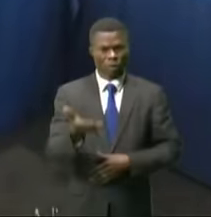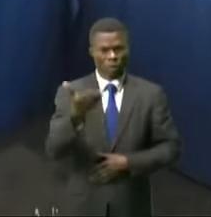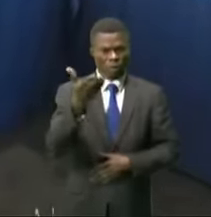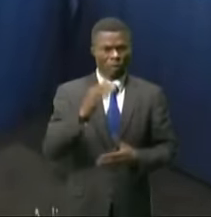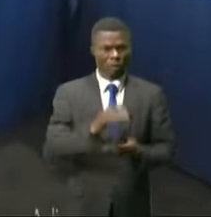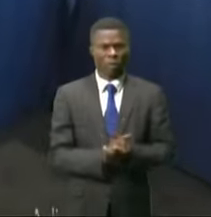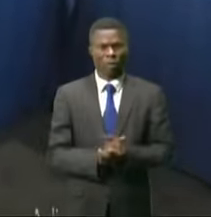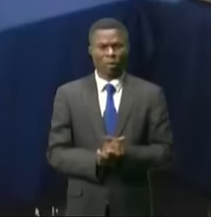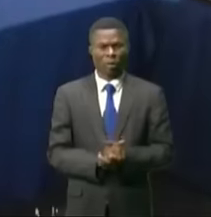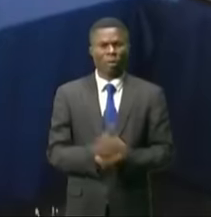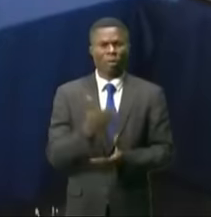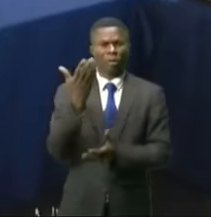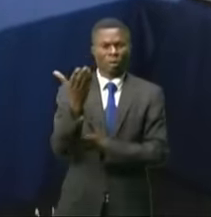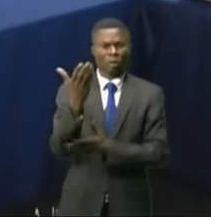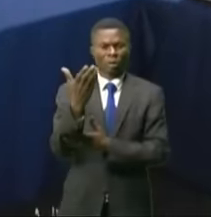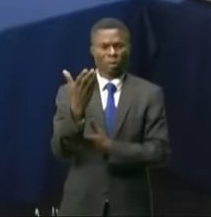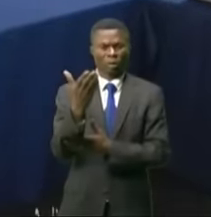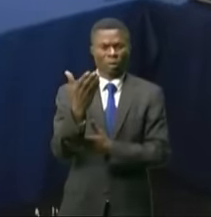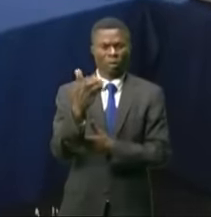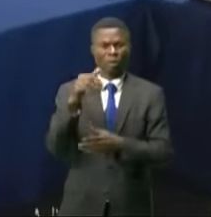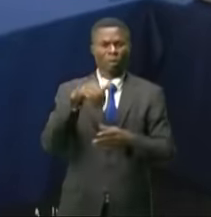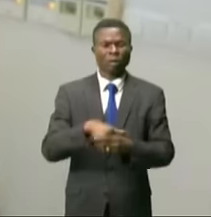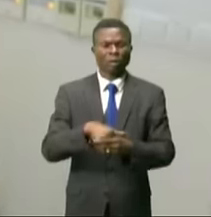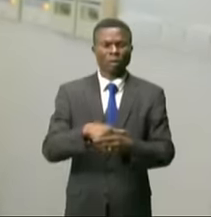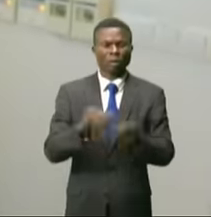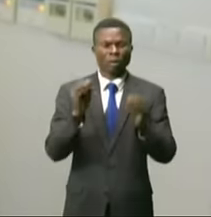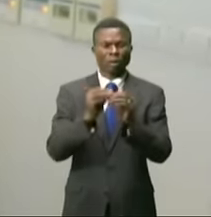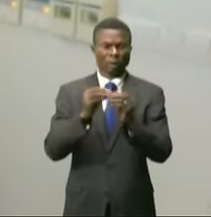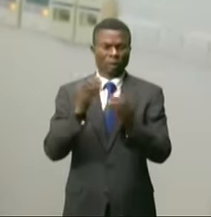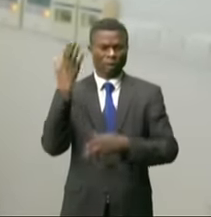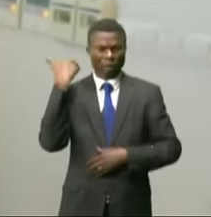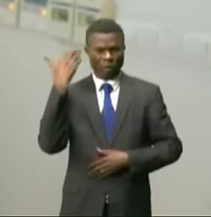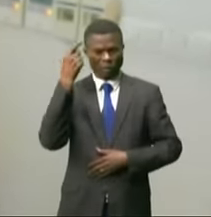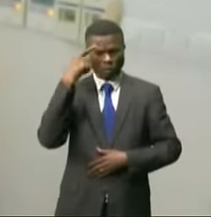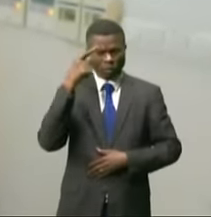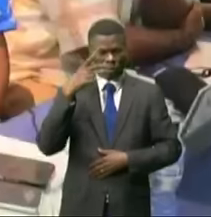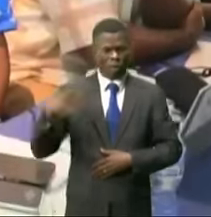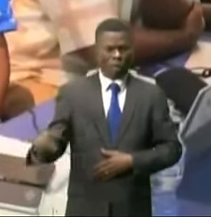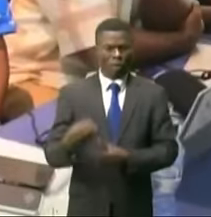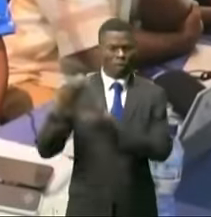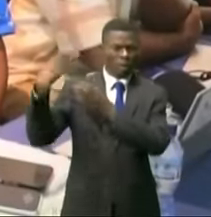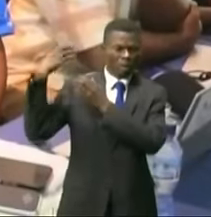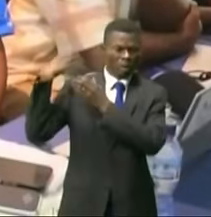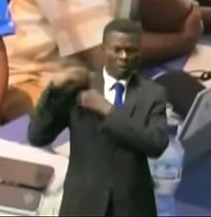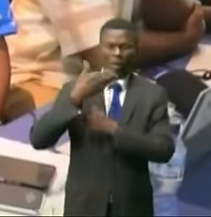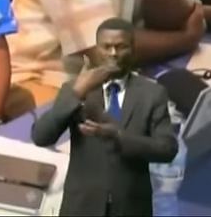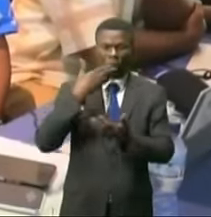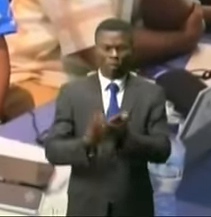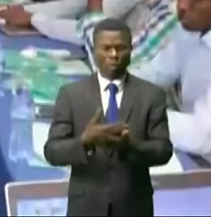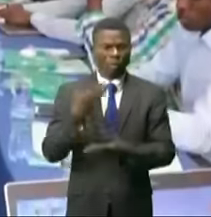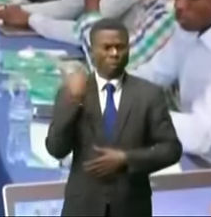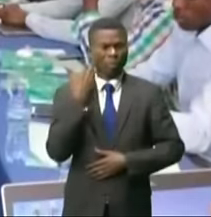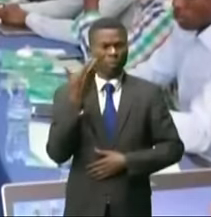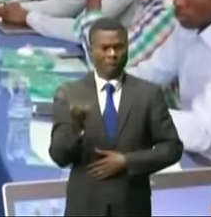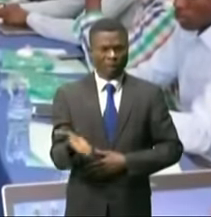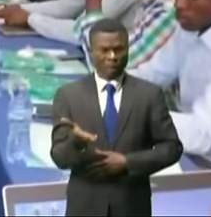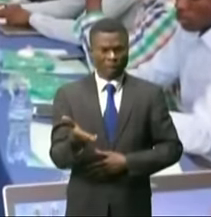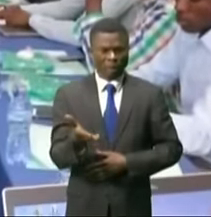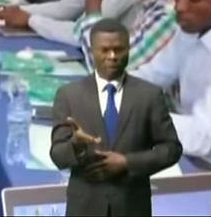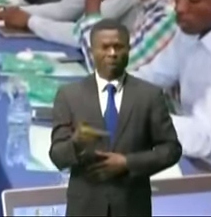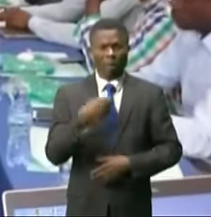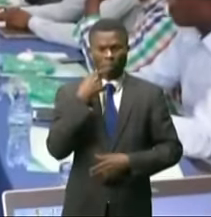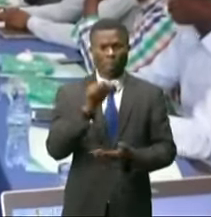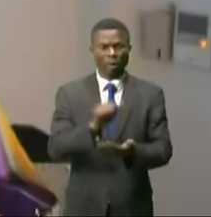quel degré les recommandations formulées au cours des réunions précédentes pour la bonne prise en charge du paludisme a été réalisée? La